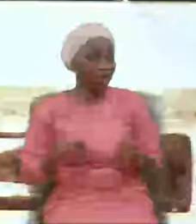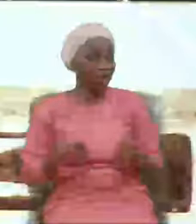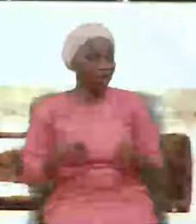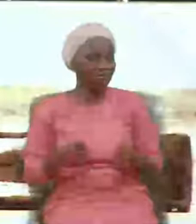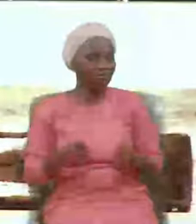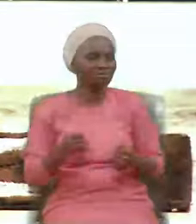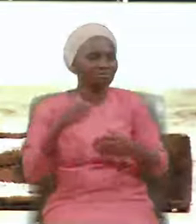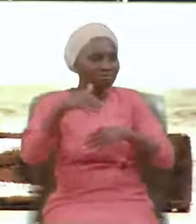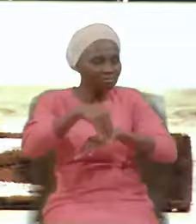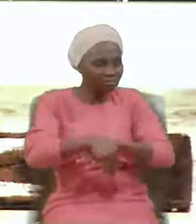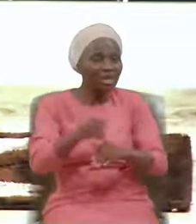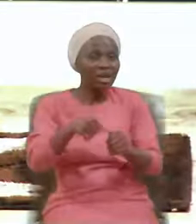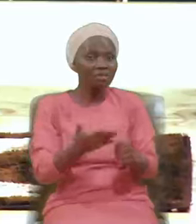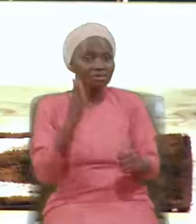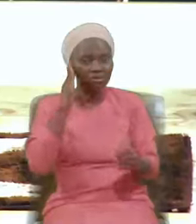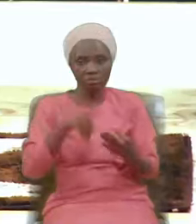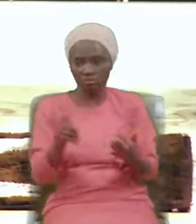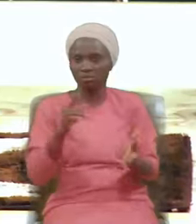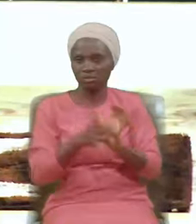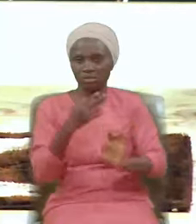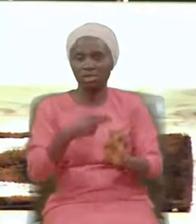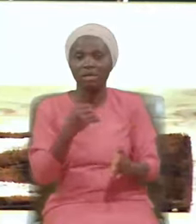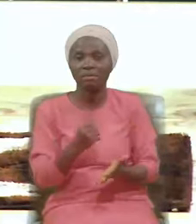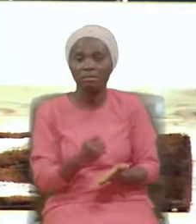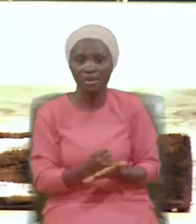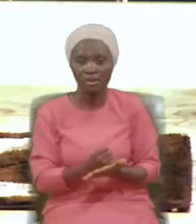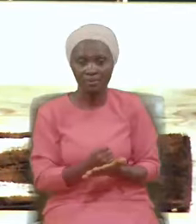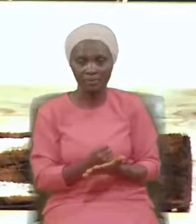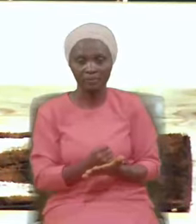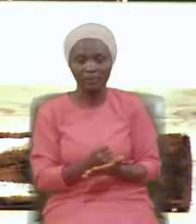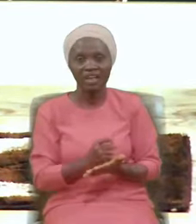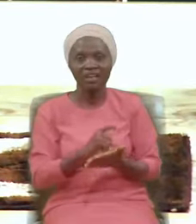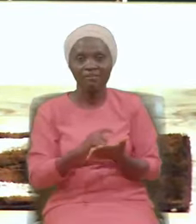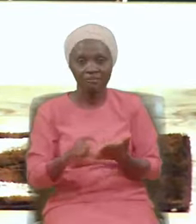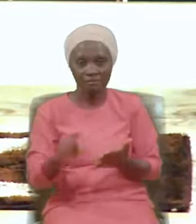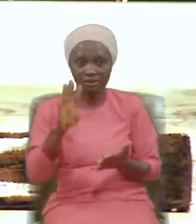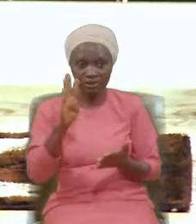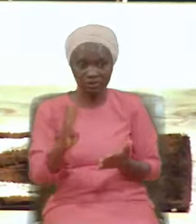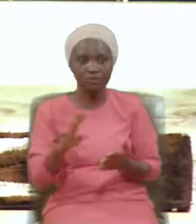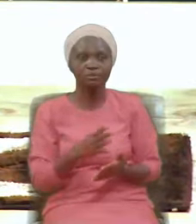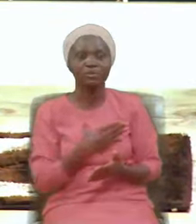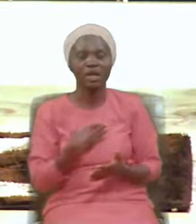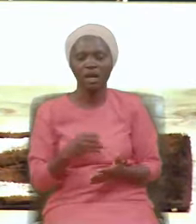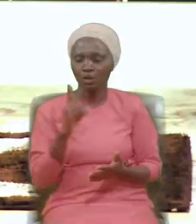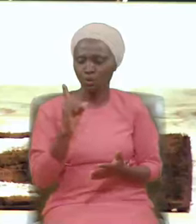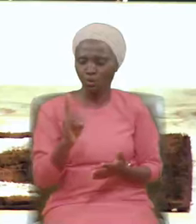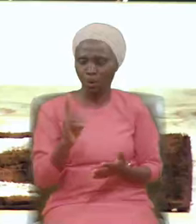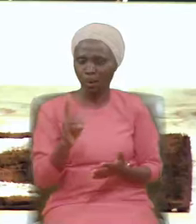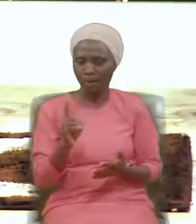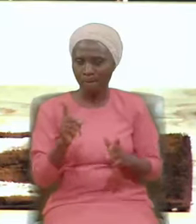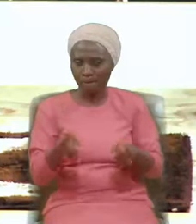soir, tout va disparaître au nom de Jésus-Christ. Le verset 4 dit,